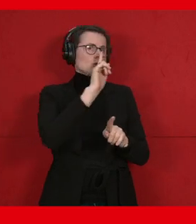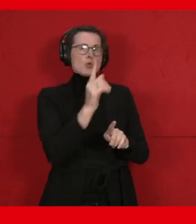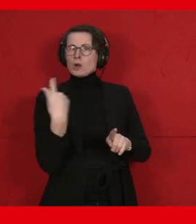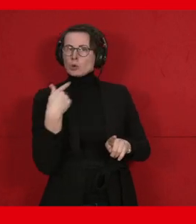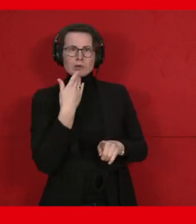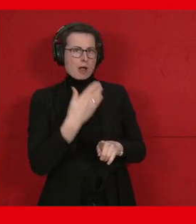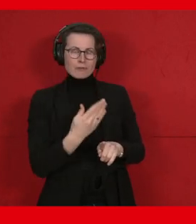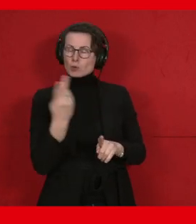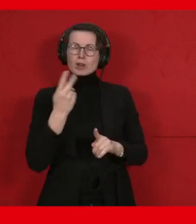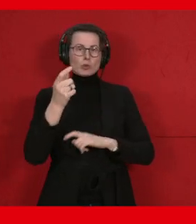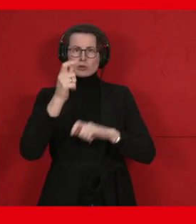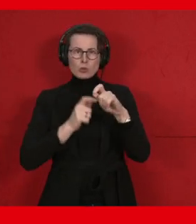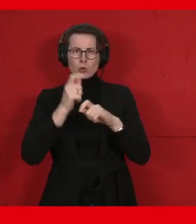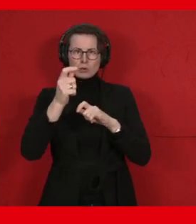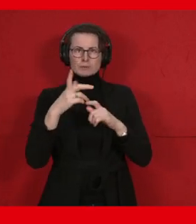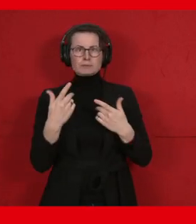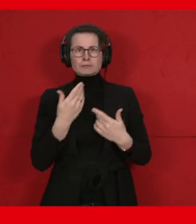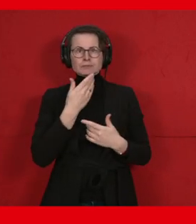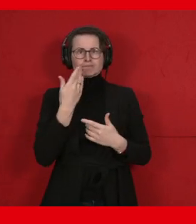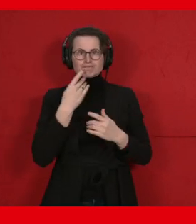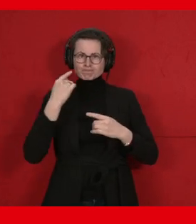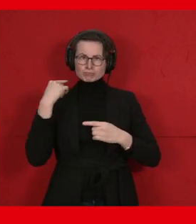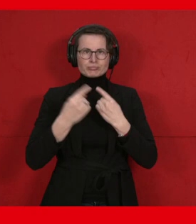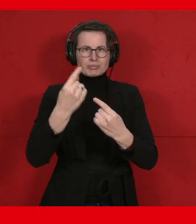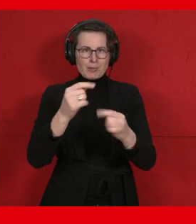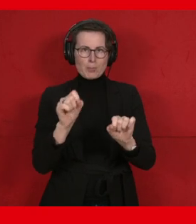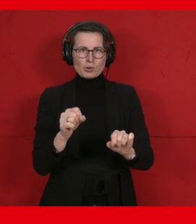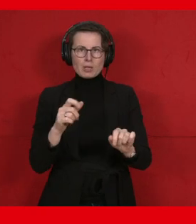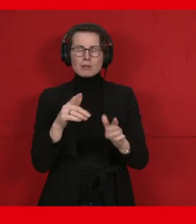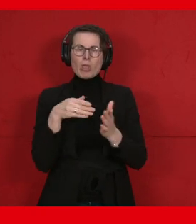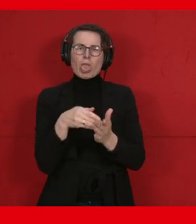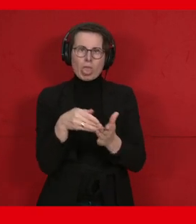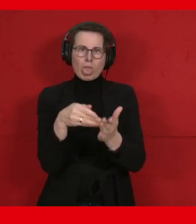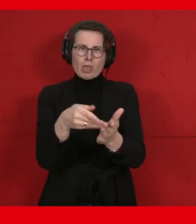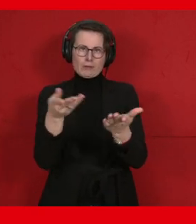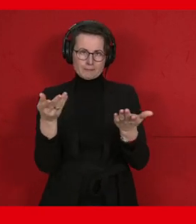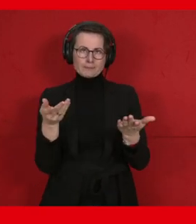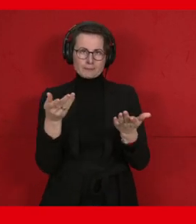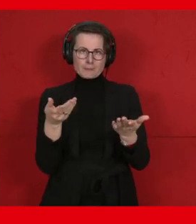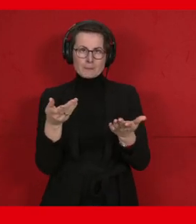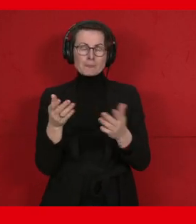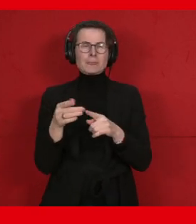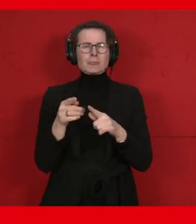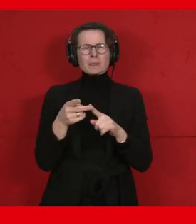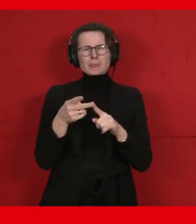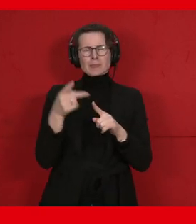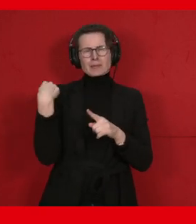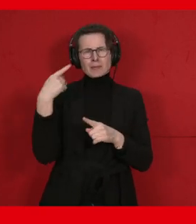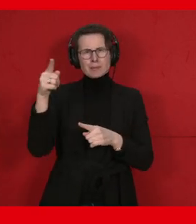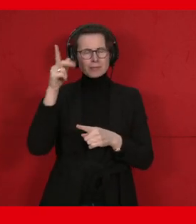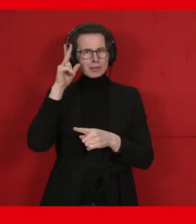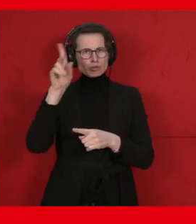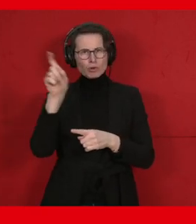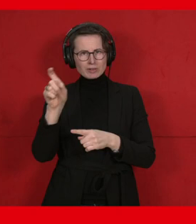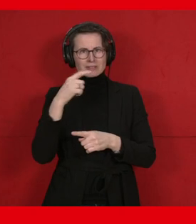rum sein, werden wir die Geschwindigkeit nicht aufnehmen können, die wir brauchen. Und das Zweite, Olaf Scholz hat das gesagt, wir müssen uns